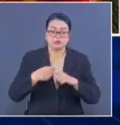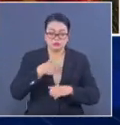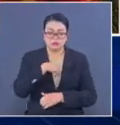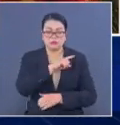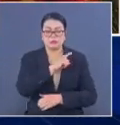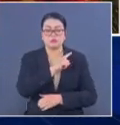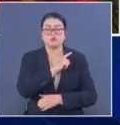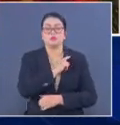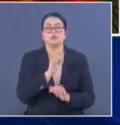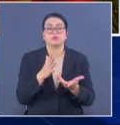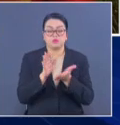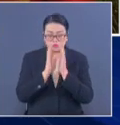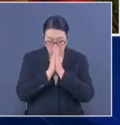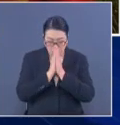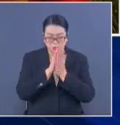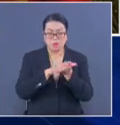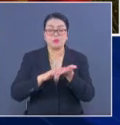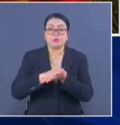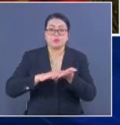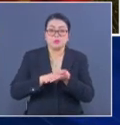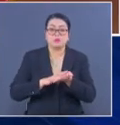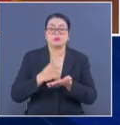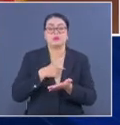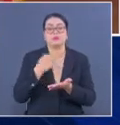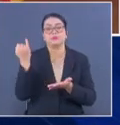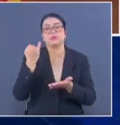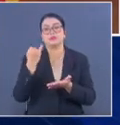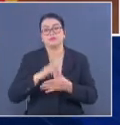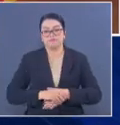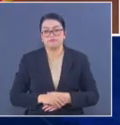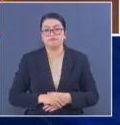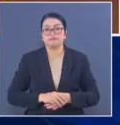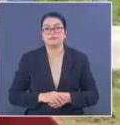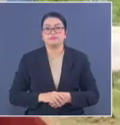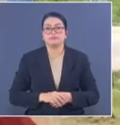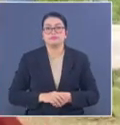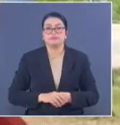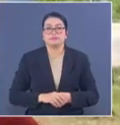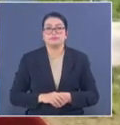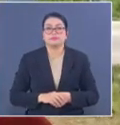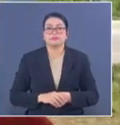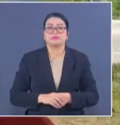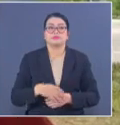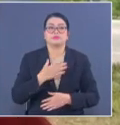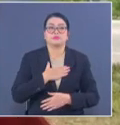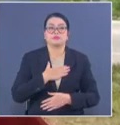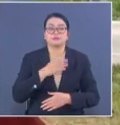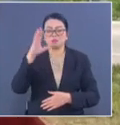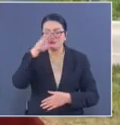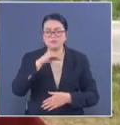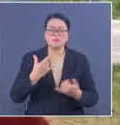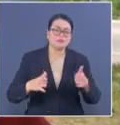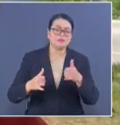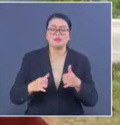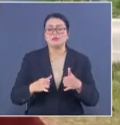ไม่ไหวอยากฝากขอโทษสังคมที่ทำคอนเทนต์ที่ไม่สร้างสรรค์แบบนี้ครับ แค่ผมก็กระดึกแล้วผมก็ไม่มีอะไรท